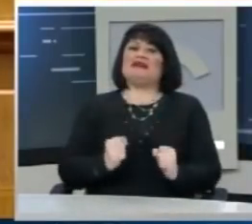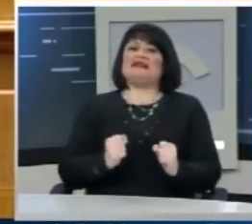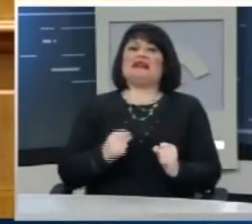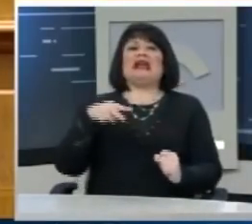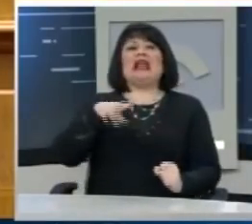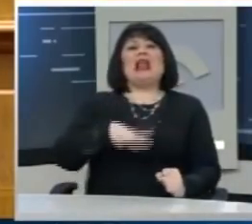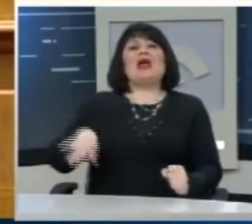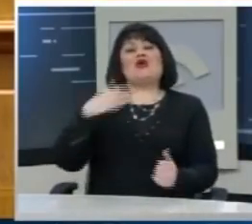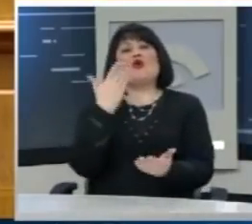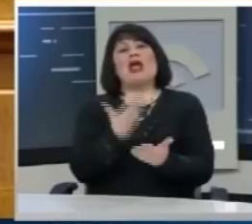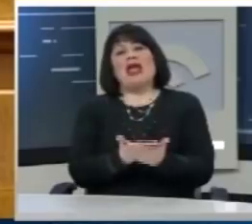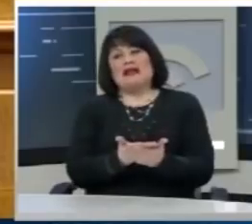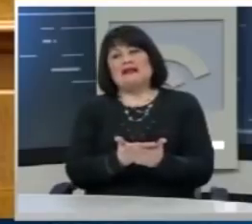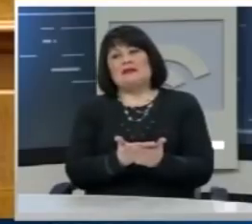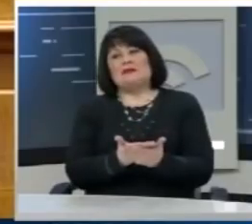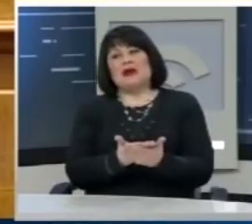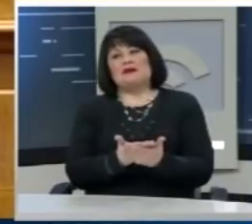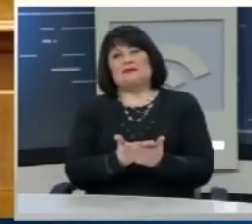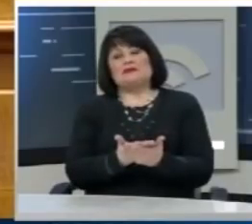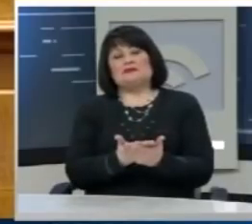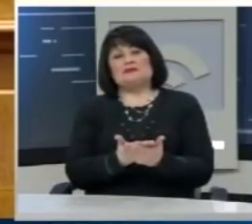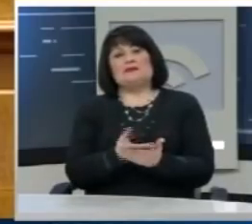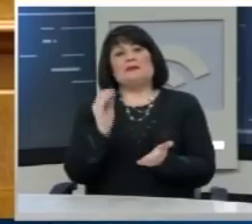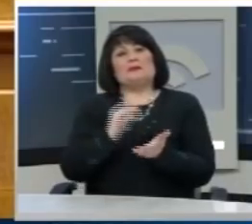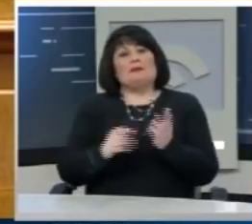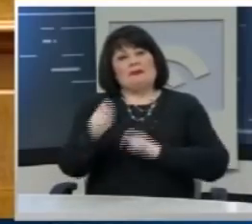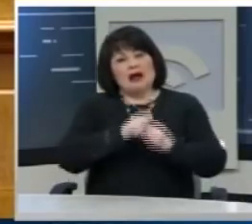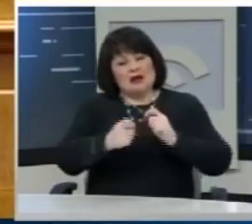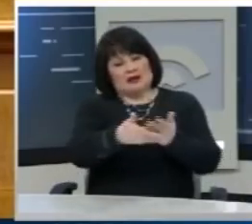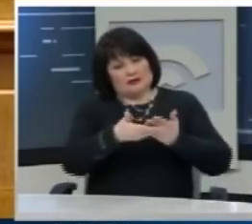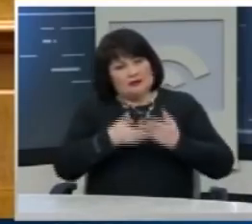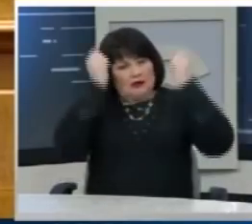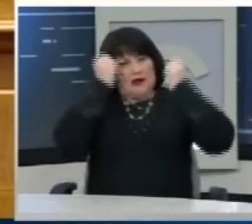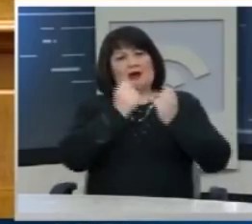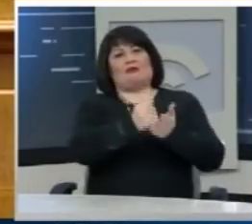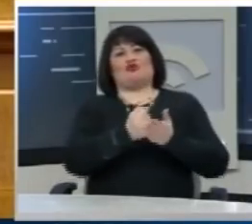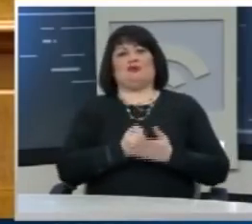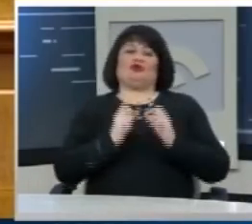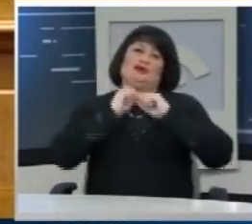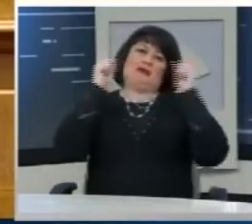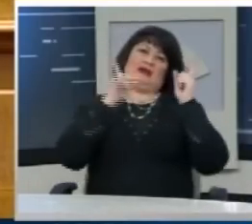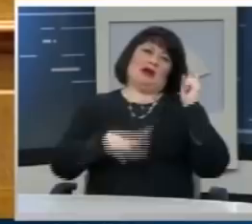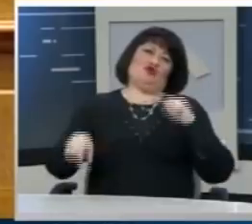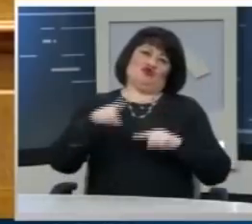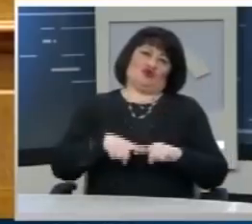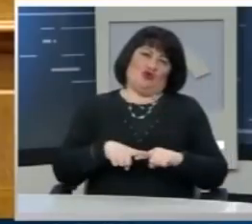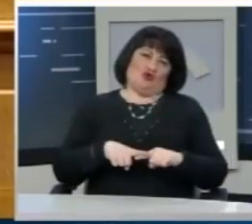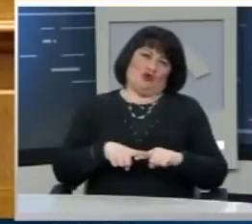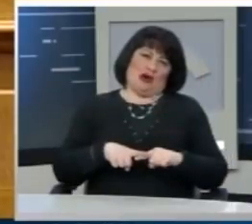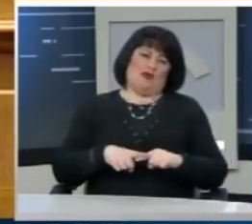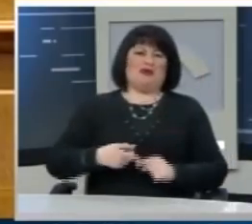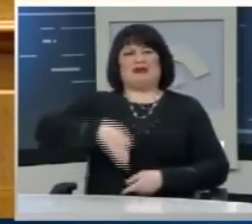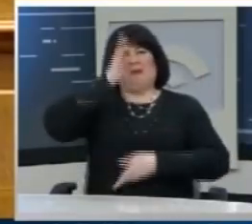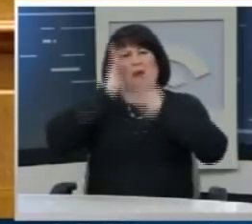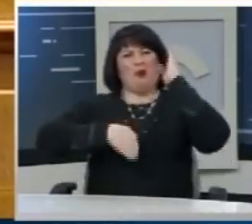λαϊκού αιτήματος να επανορθώσουν οι κατακτητές και να αποζημιώσουν επιτέλους τον ελληνικό λαό για τα δεινά